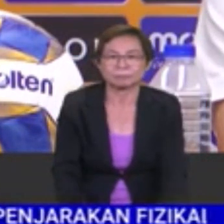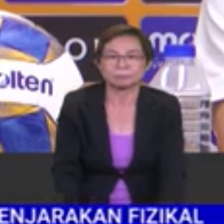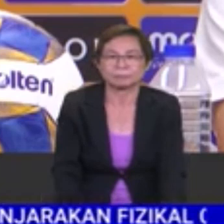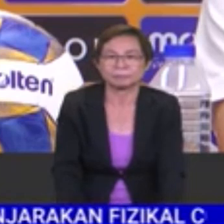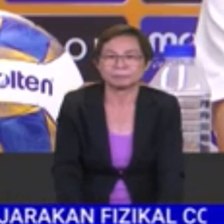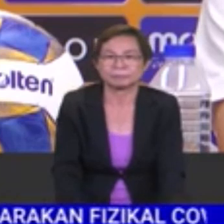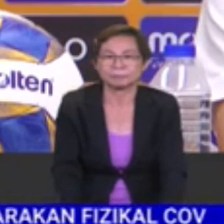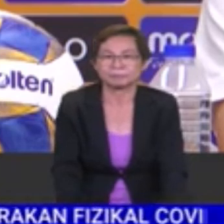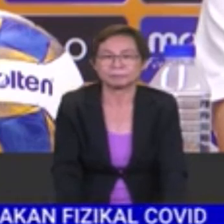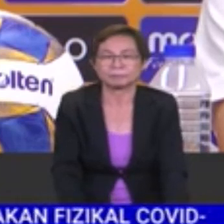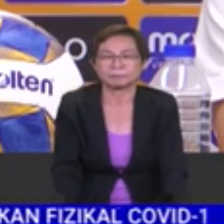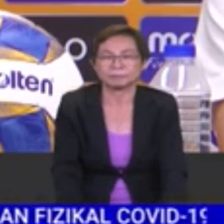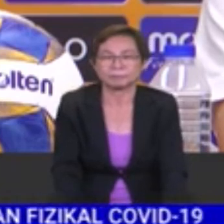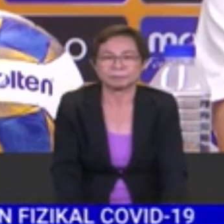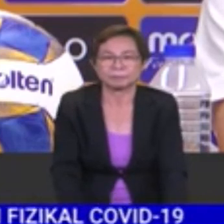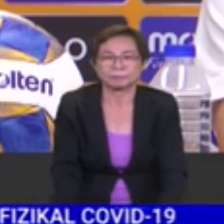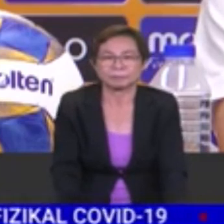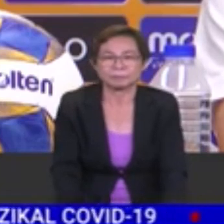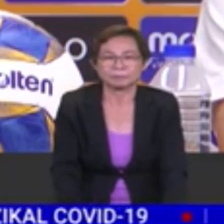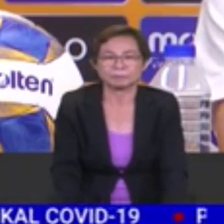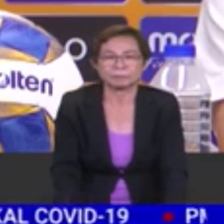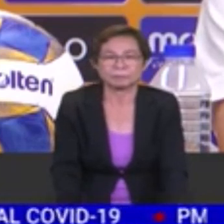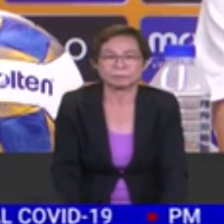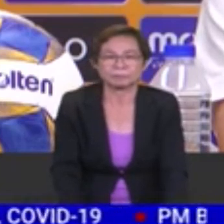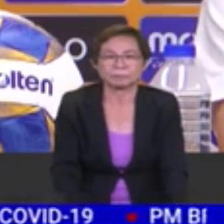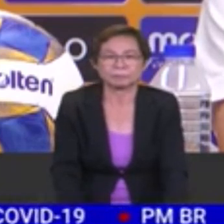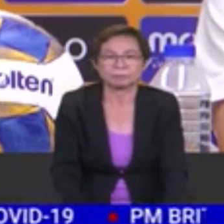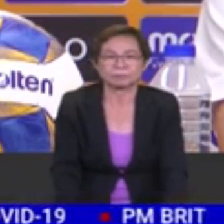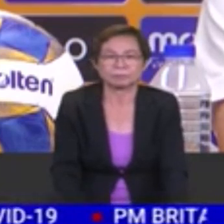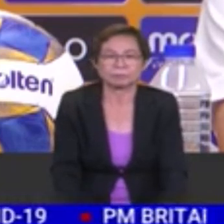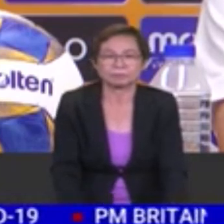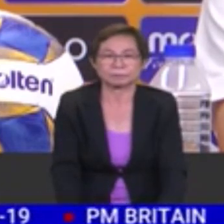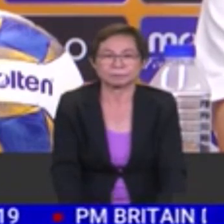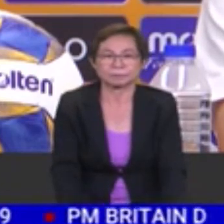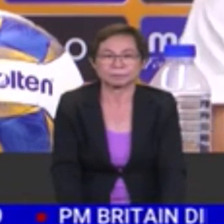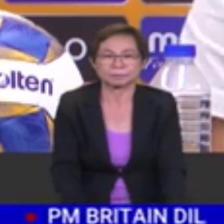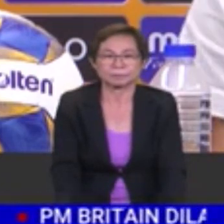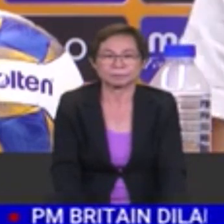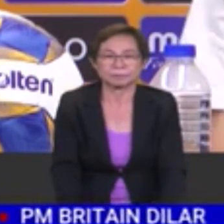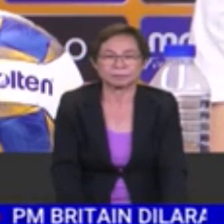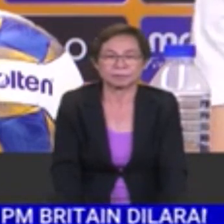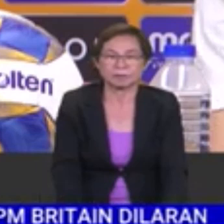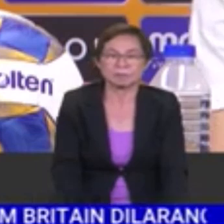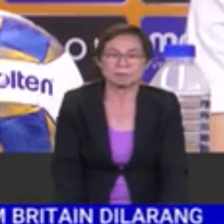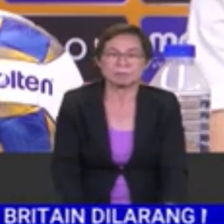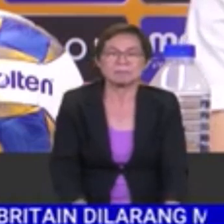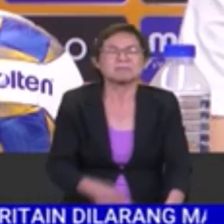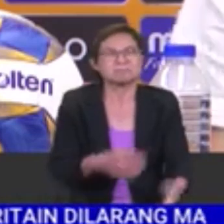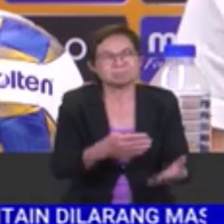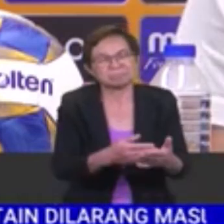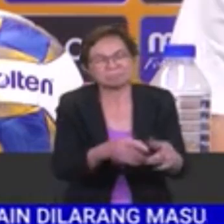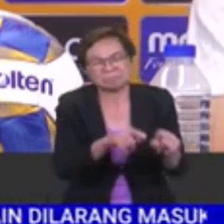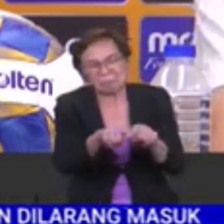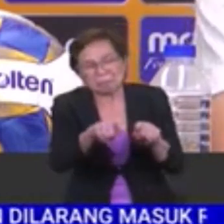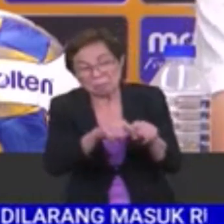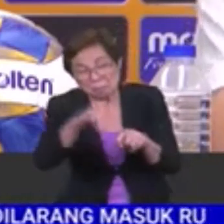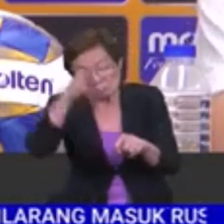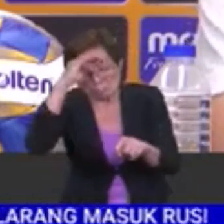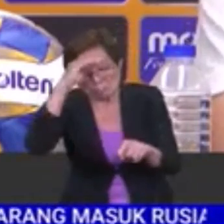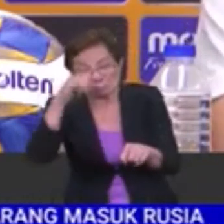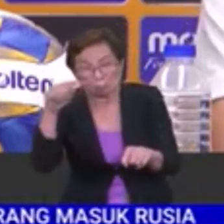움직임이 아주 좋다라는 인상을 받았습니다. 그렇기 때문에 저희 수비수들은 좀